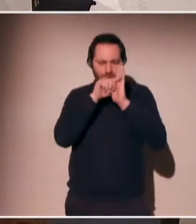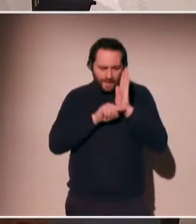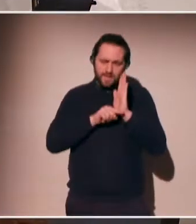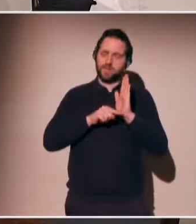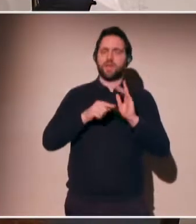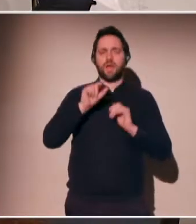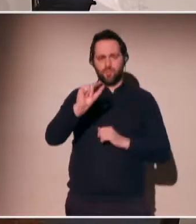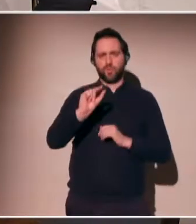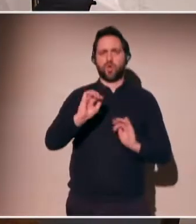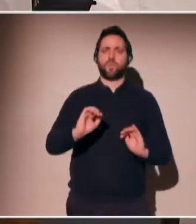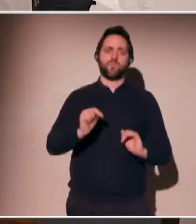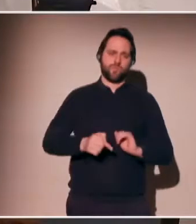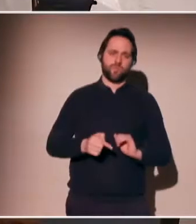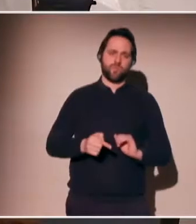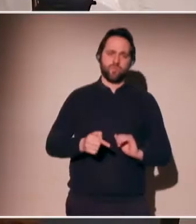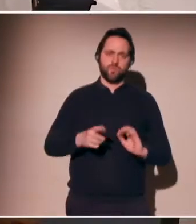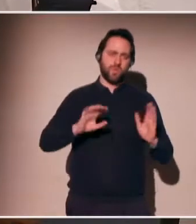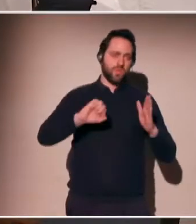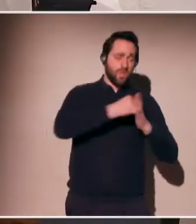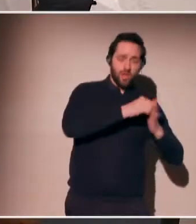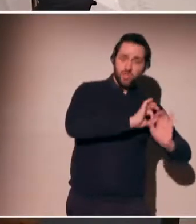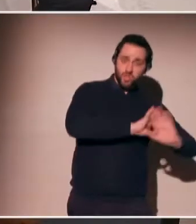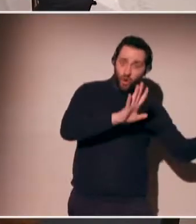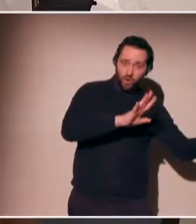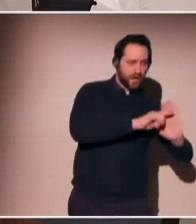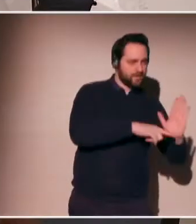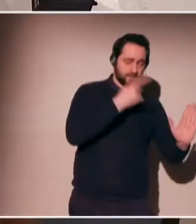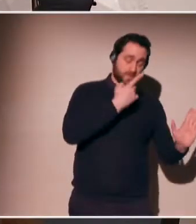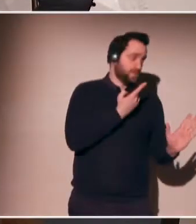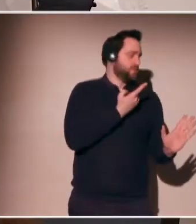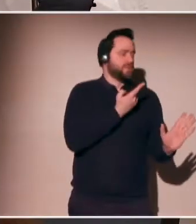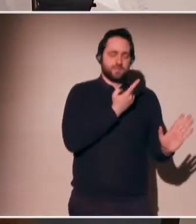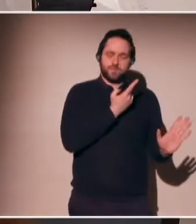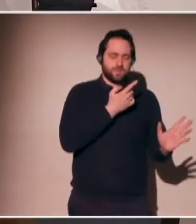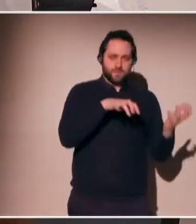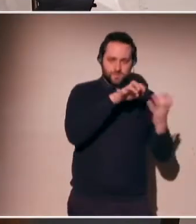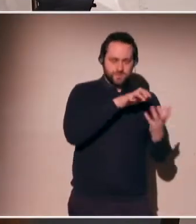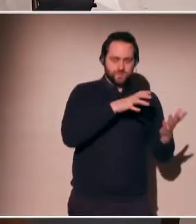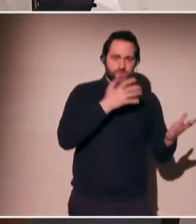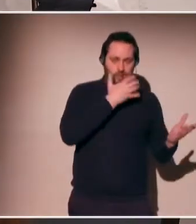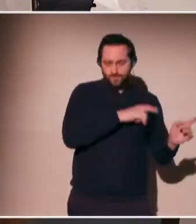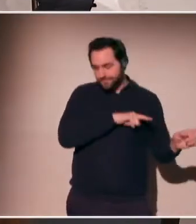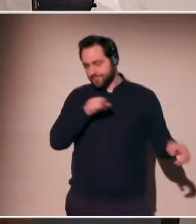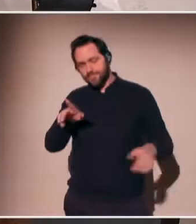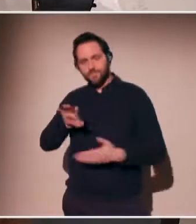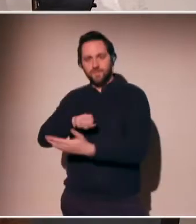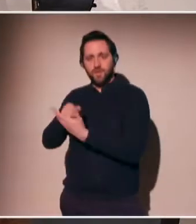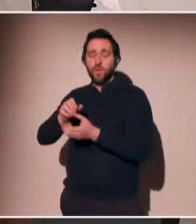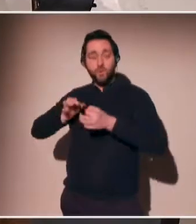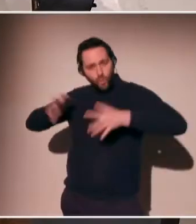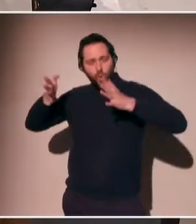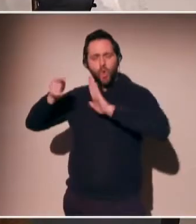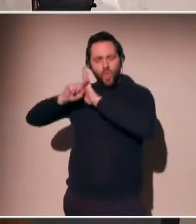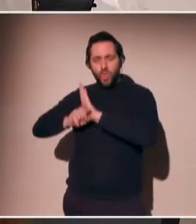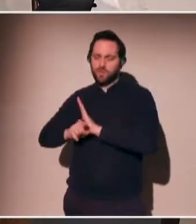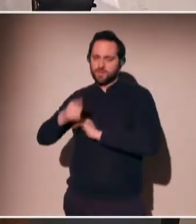à un extrême, dans les deux cas, serait à mon avis une erreur dramatique. Thank you. Sam, on both topics actually, the how